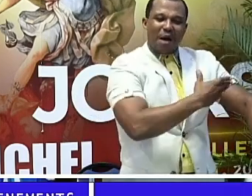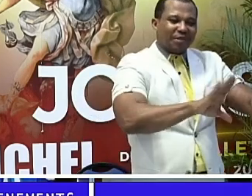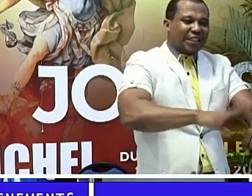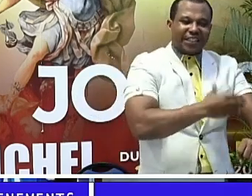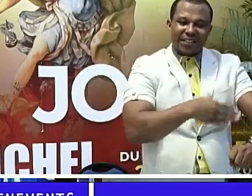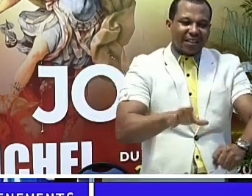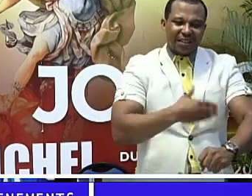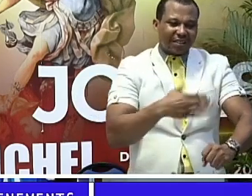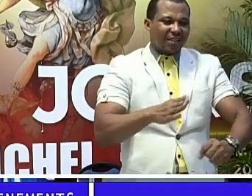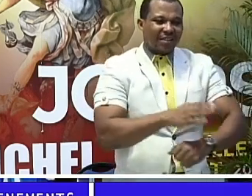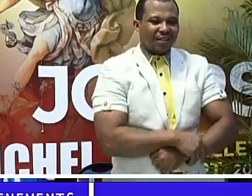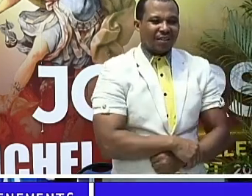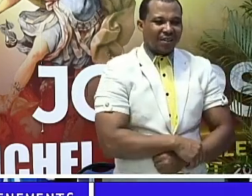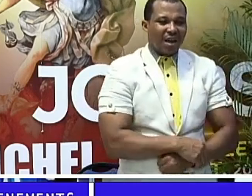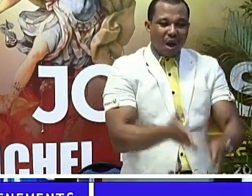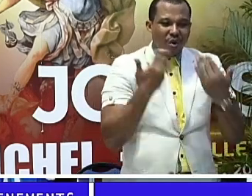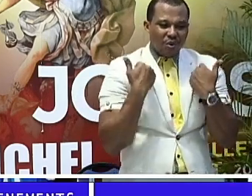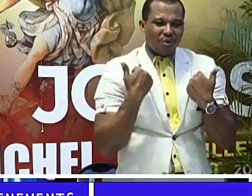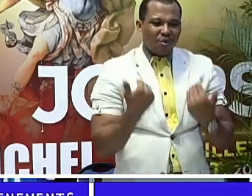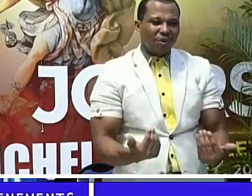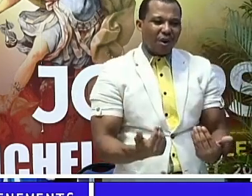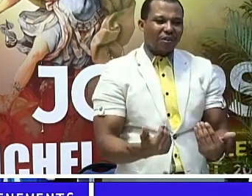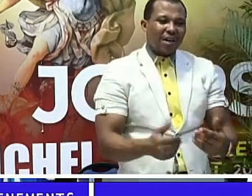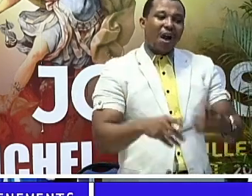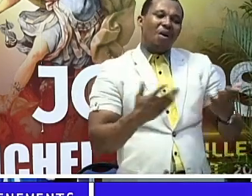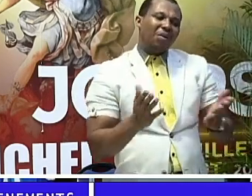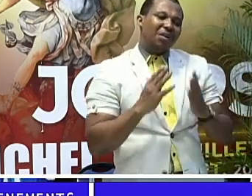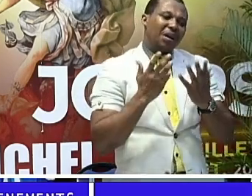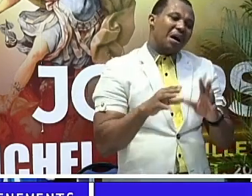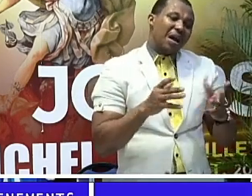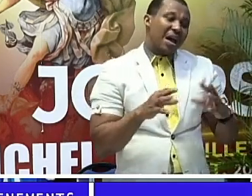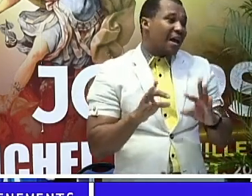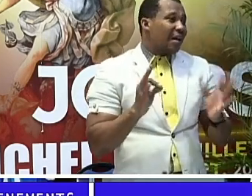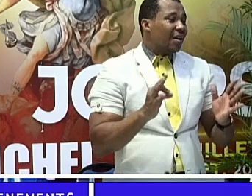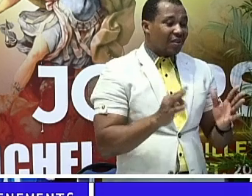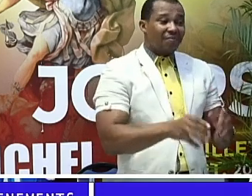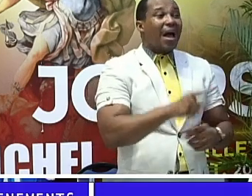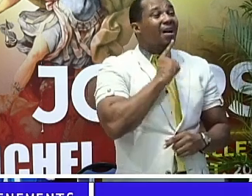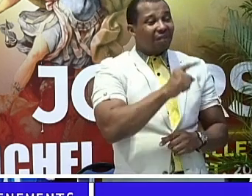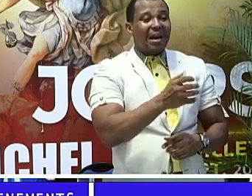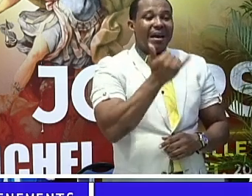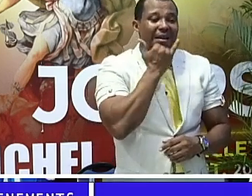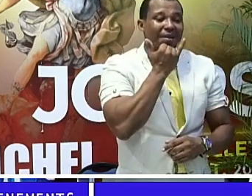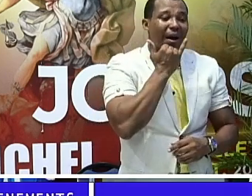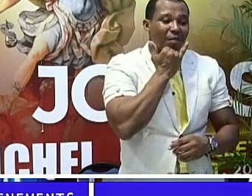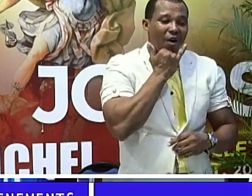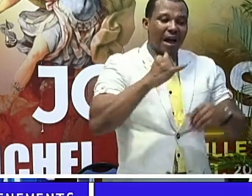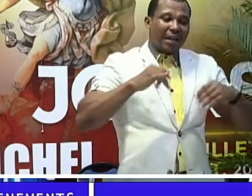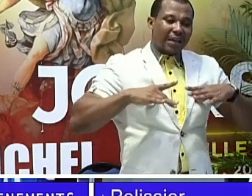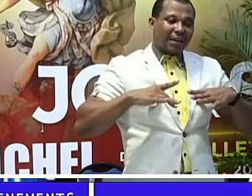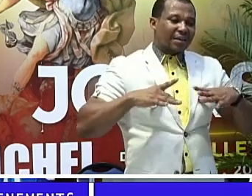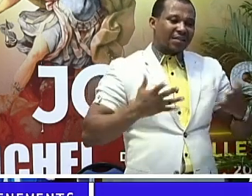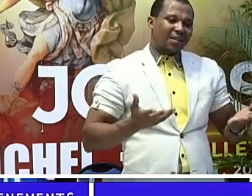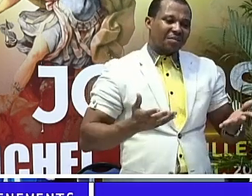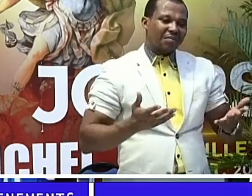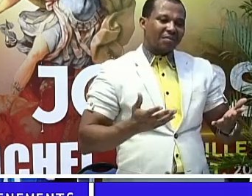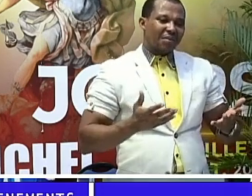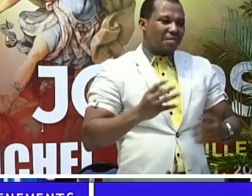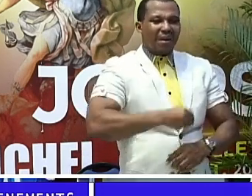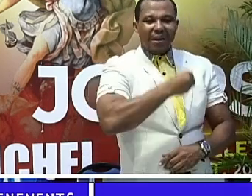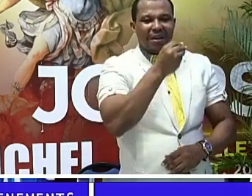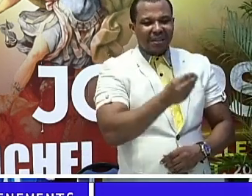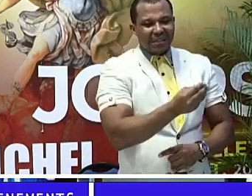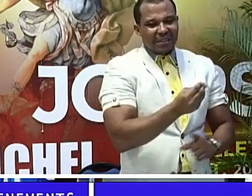nous même kounye là ou même dit oui mon Dieu c'est vrai bah ça pas bon ti fête ensemble gien tout baga ça ensemble bah ça pas